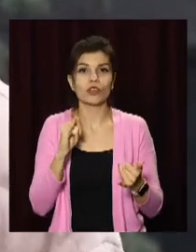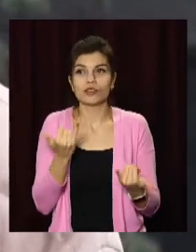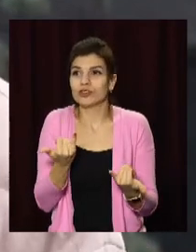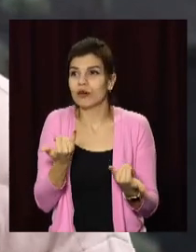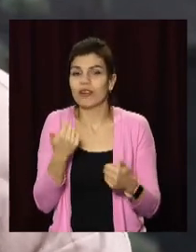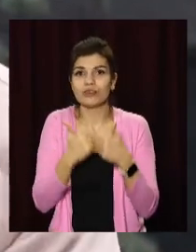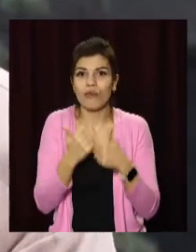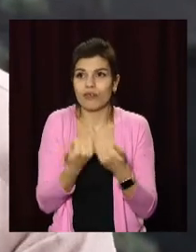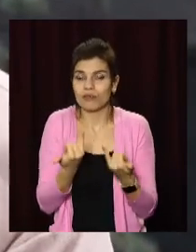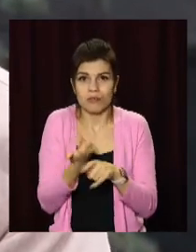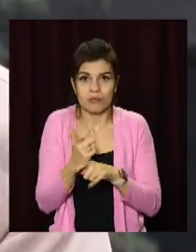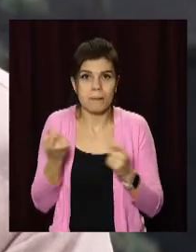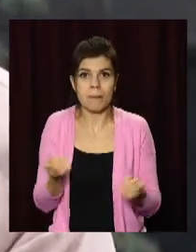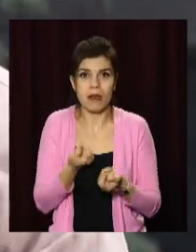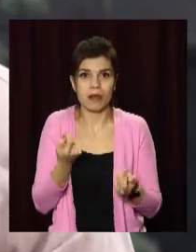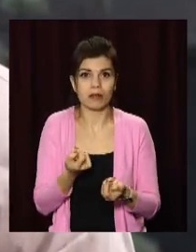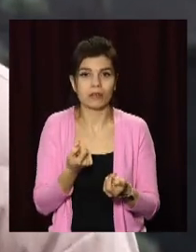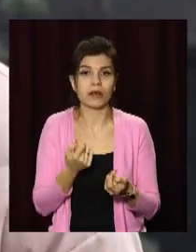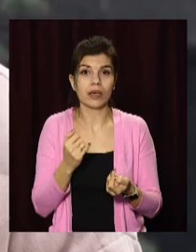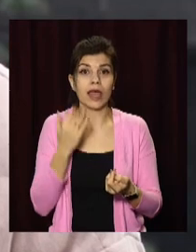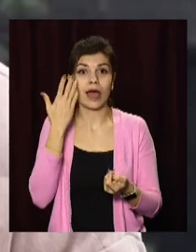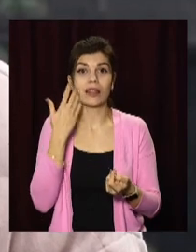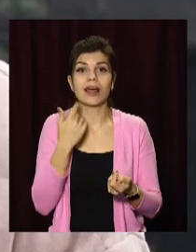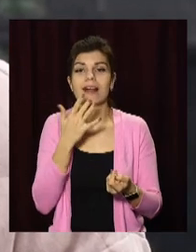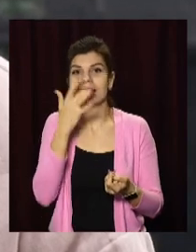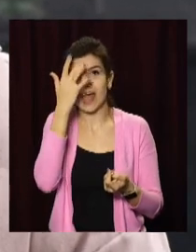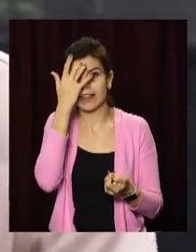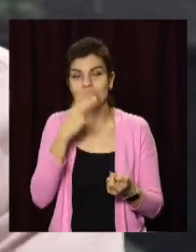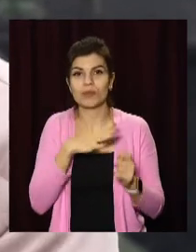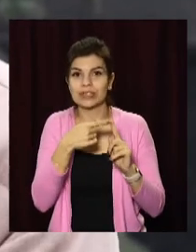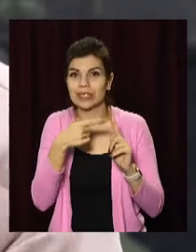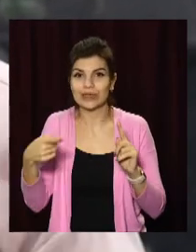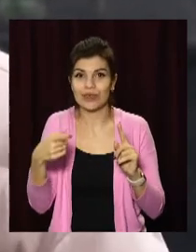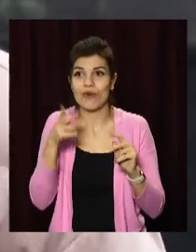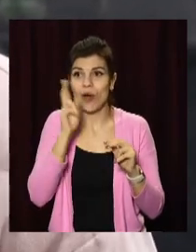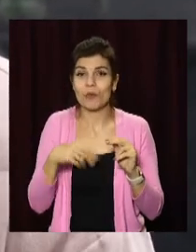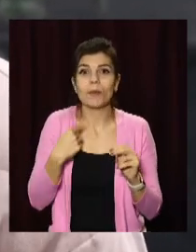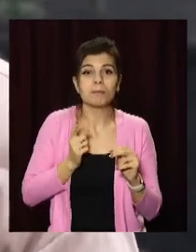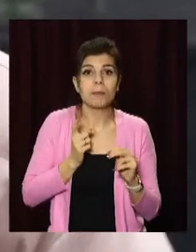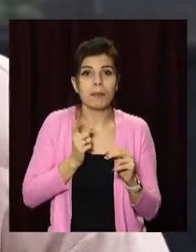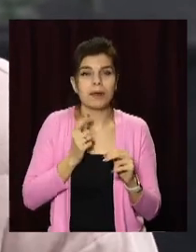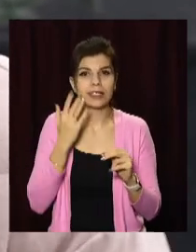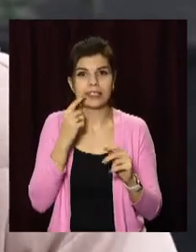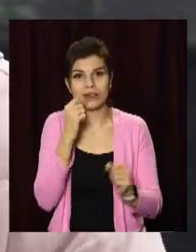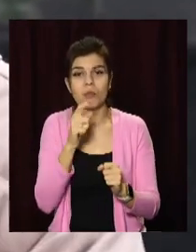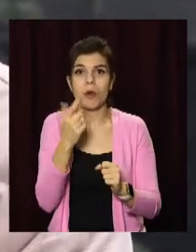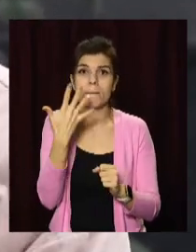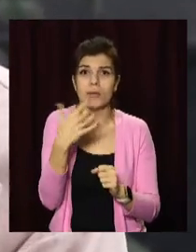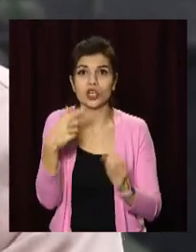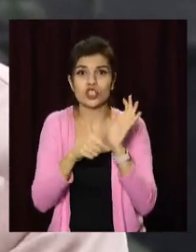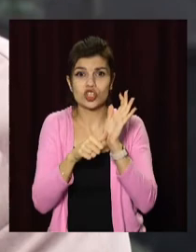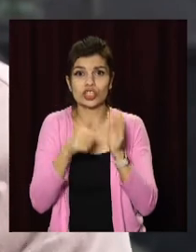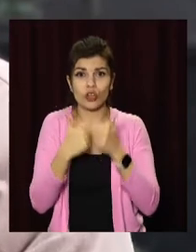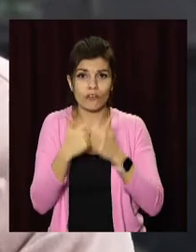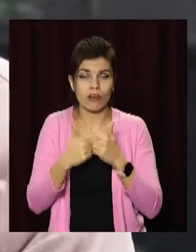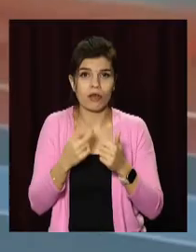мало соревнований. И на самом деле, когда закончился летний сезон, мы уже ждали зимнего, потому что там было 5 или 6 соревнований, но это